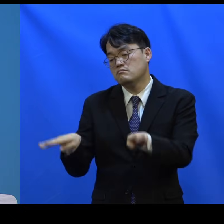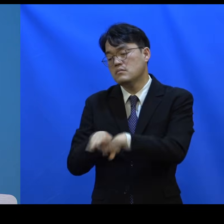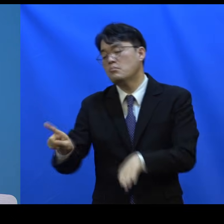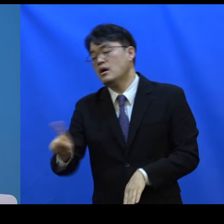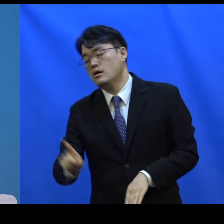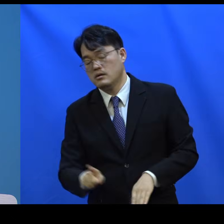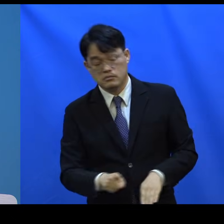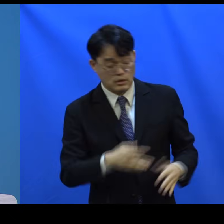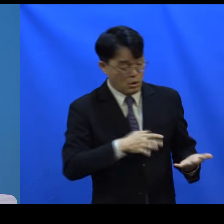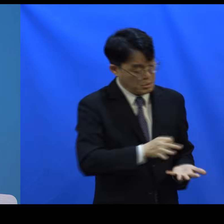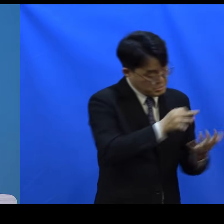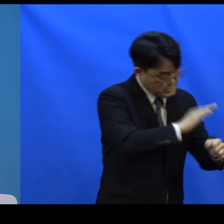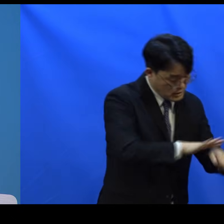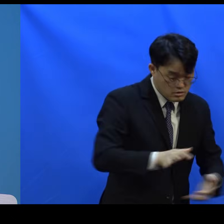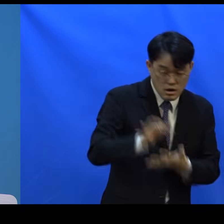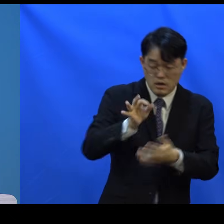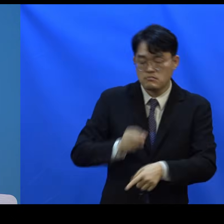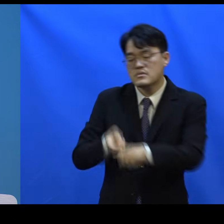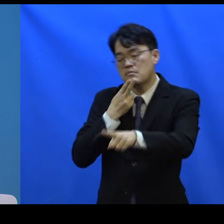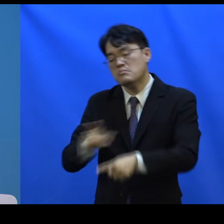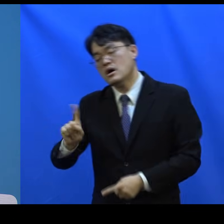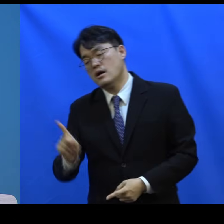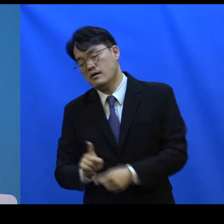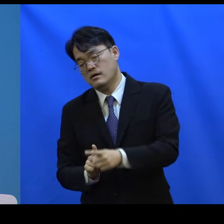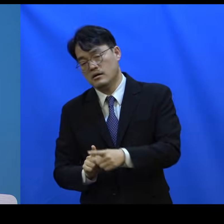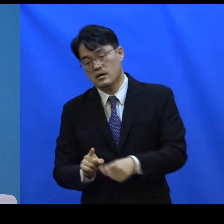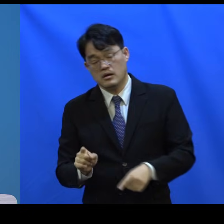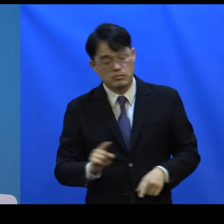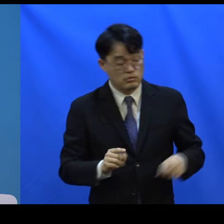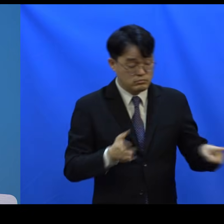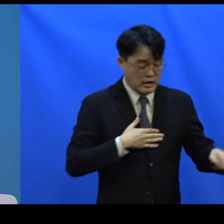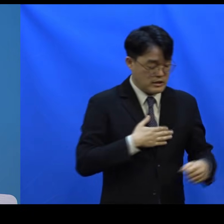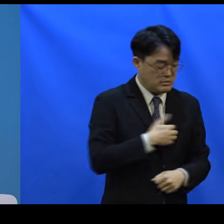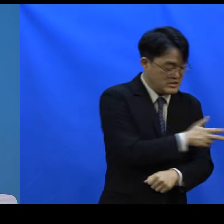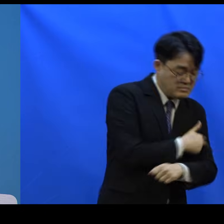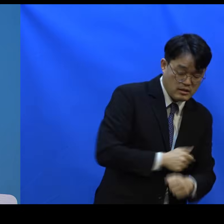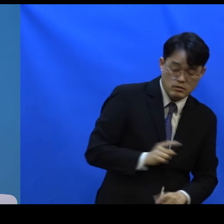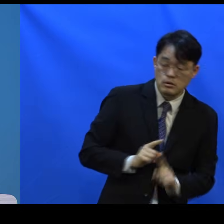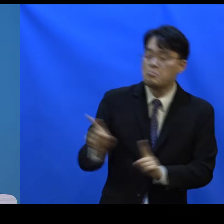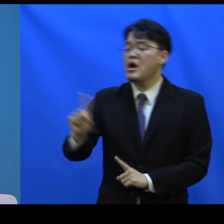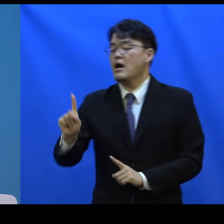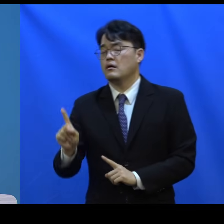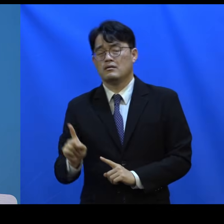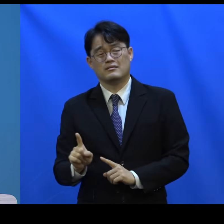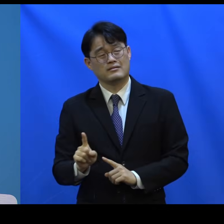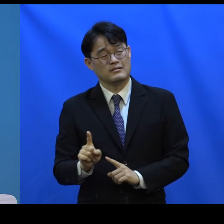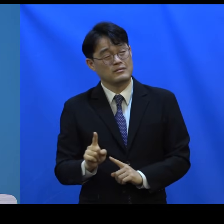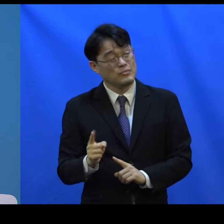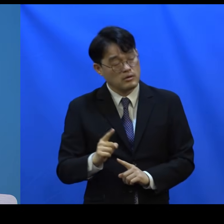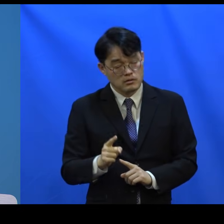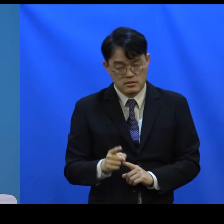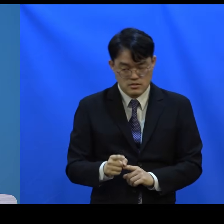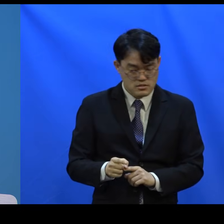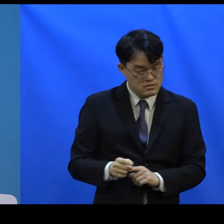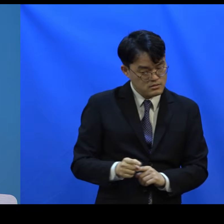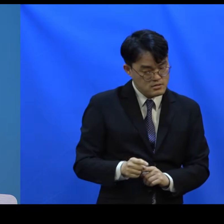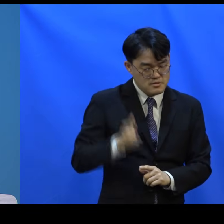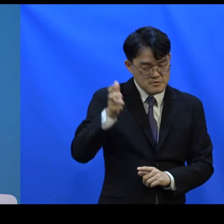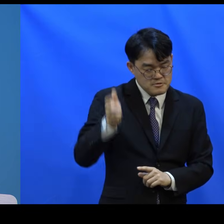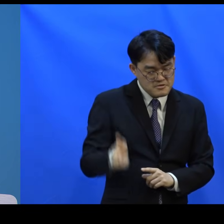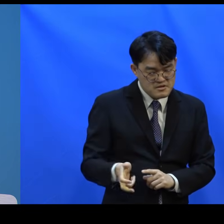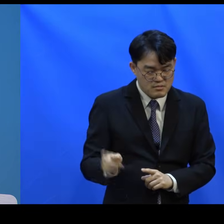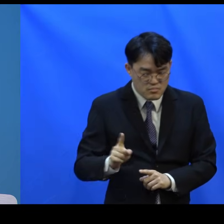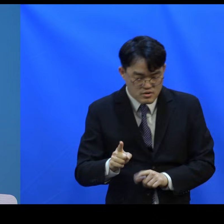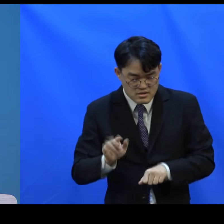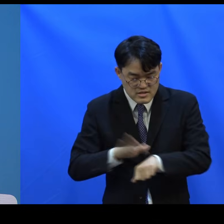게 많았어요. 굉장히 율법주의예요. 그래서 교회 오면 계속 눌려, 그죠? 계속 교회 눌리면 사람들이고, 또